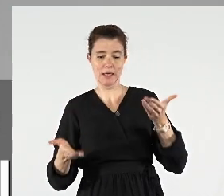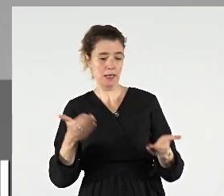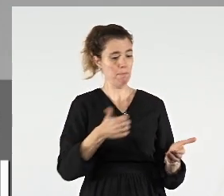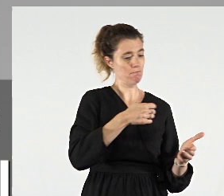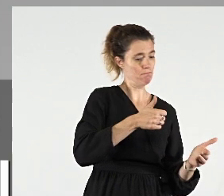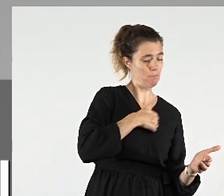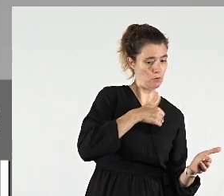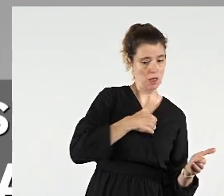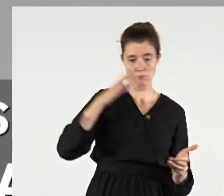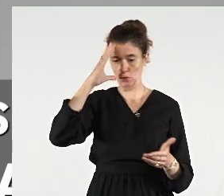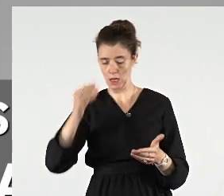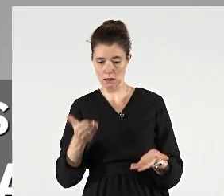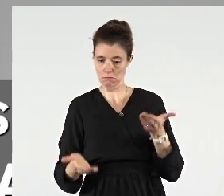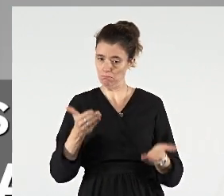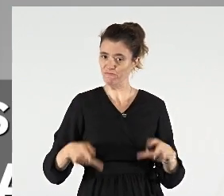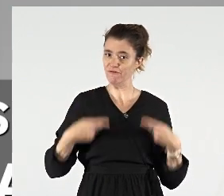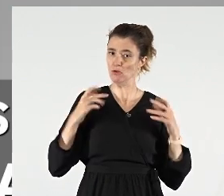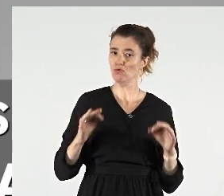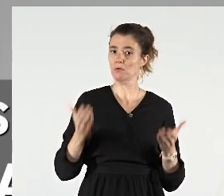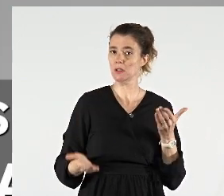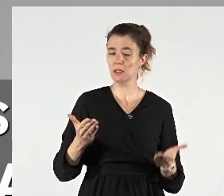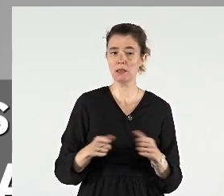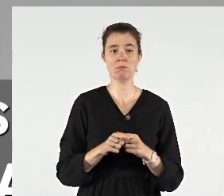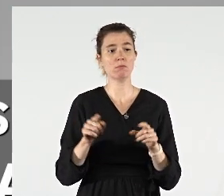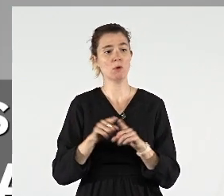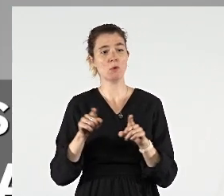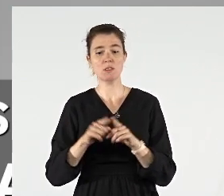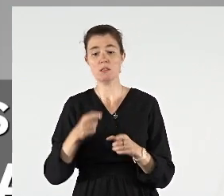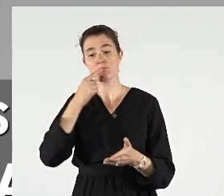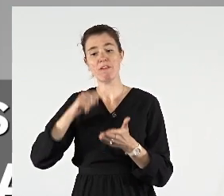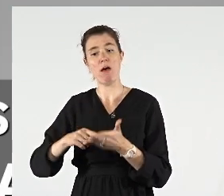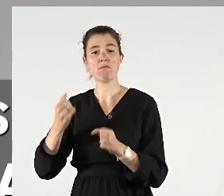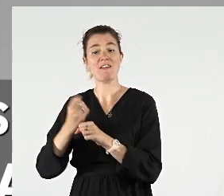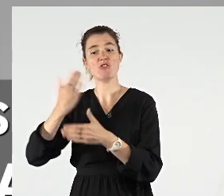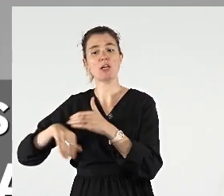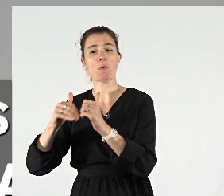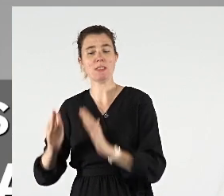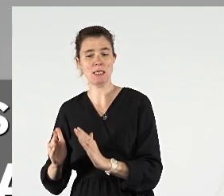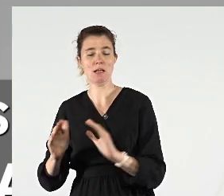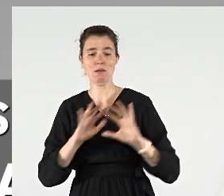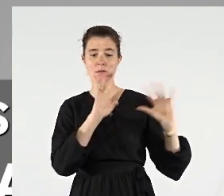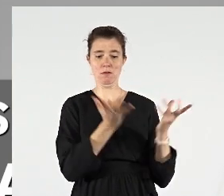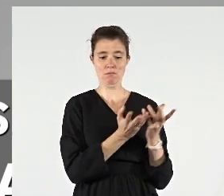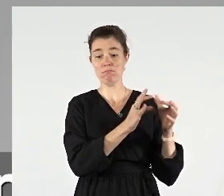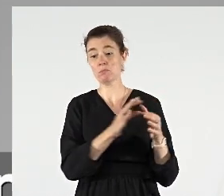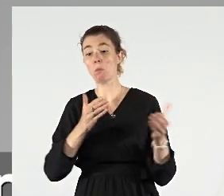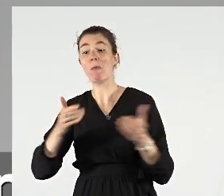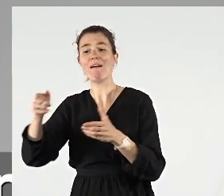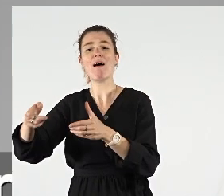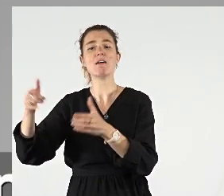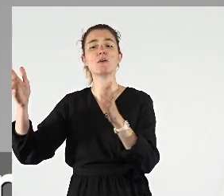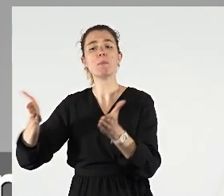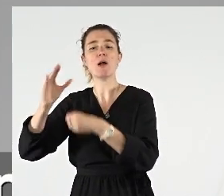et personnelle, ou d'un recours accru au télétravail, et l'essence même ce qu'est l'hôpital comme l'EHPAD, un lieu